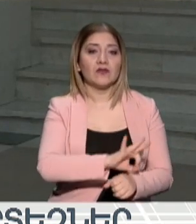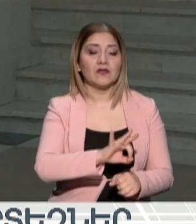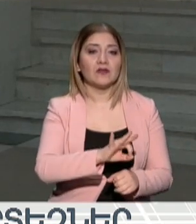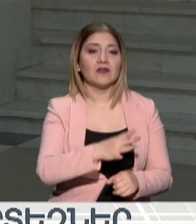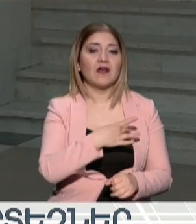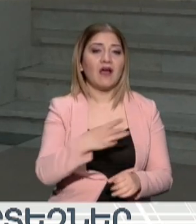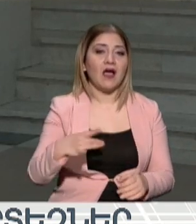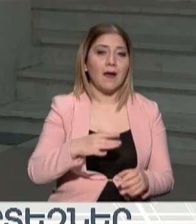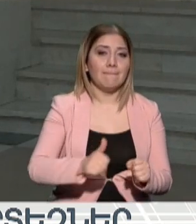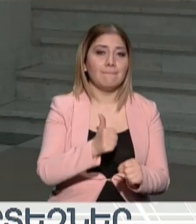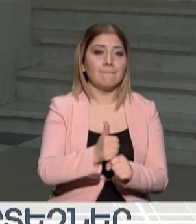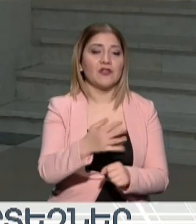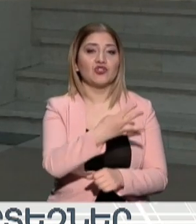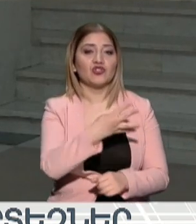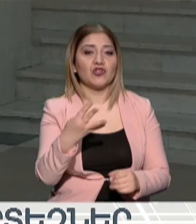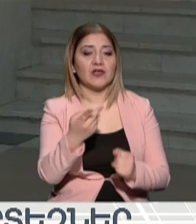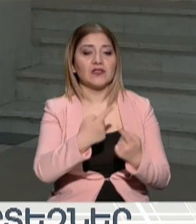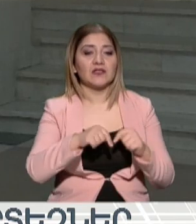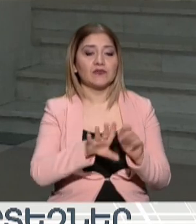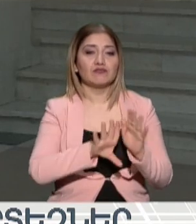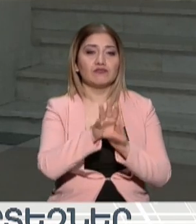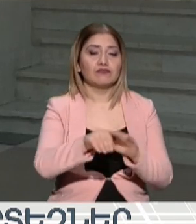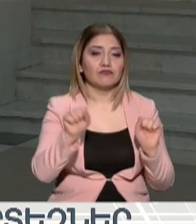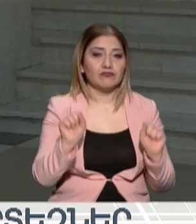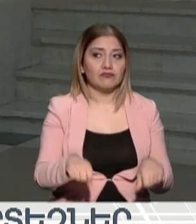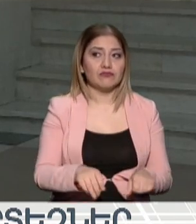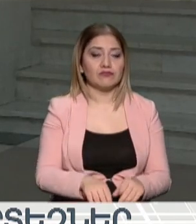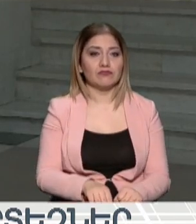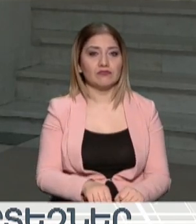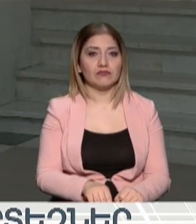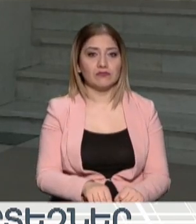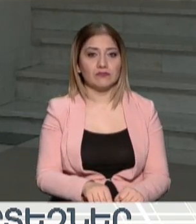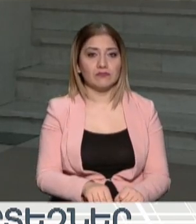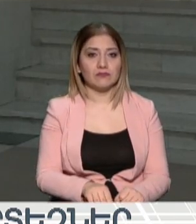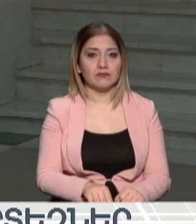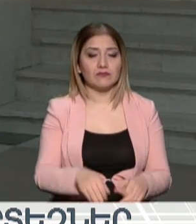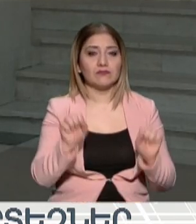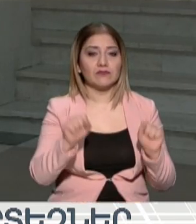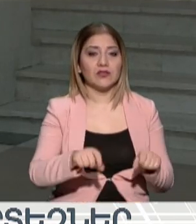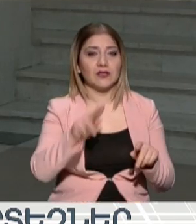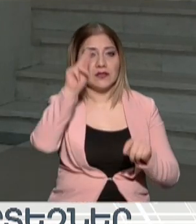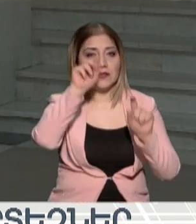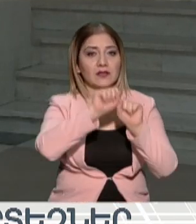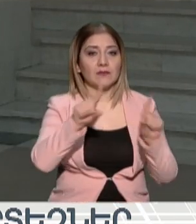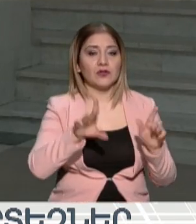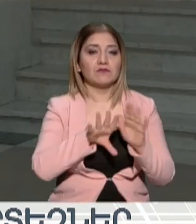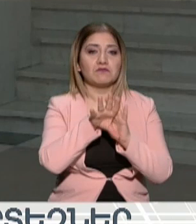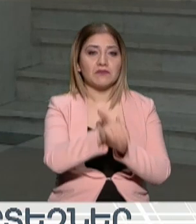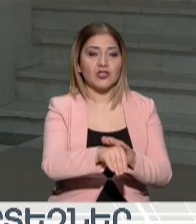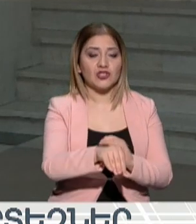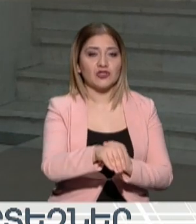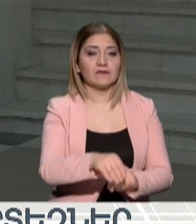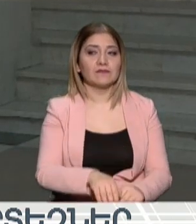համայնքապետարանի պատկանող տարածքների առավել հարմար մասը, կարող են նաև դպրոցում